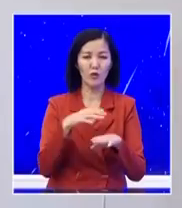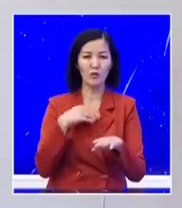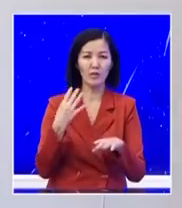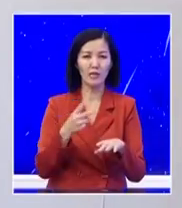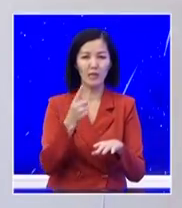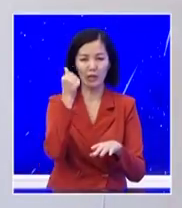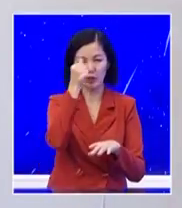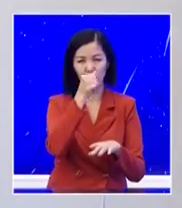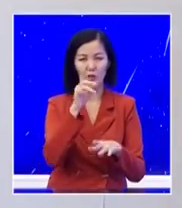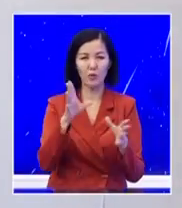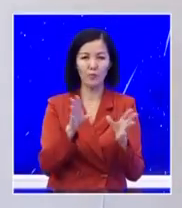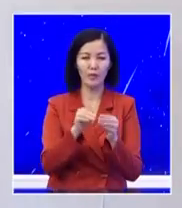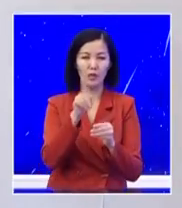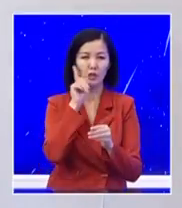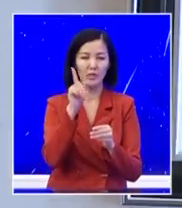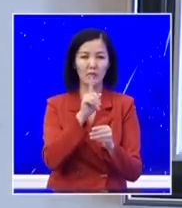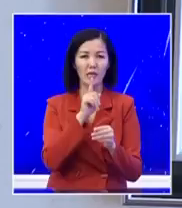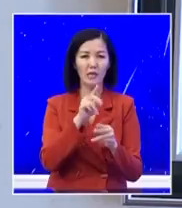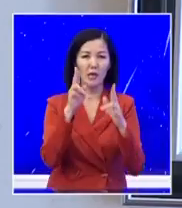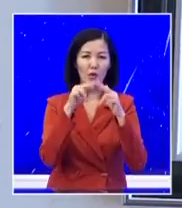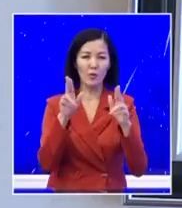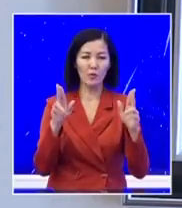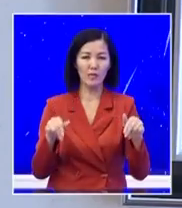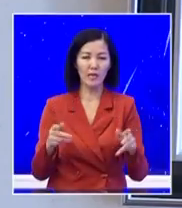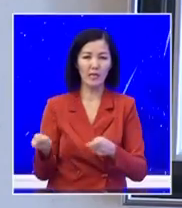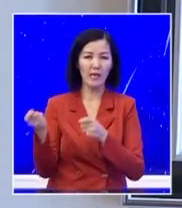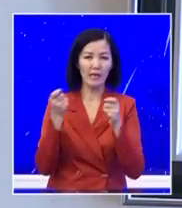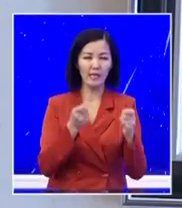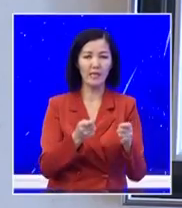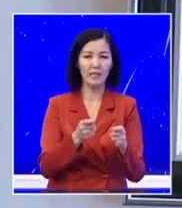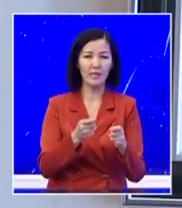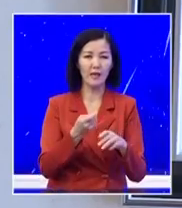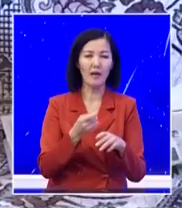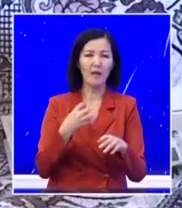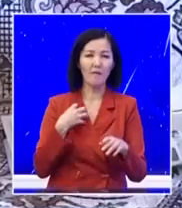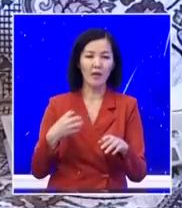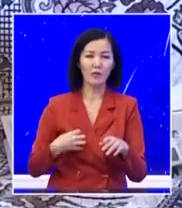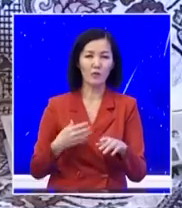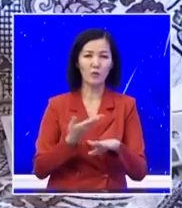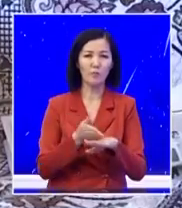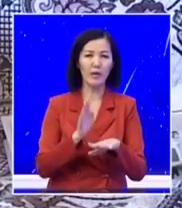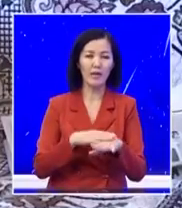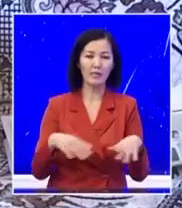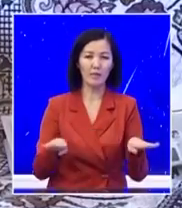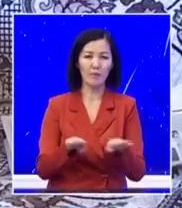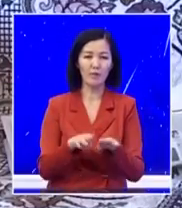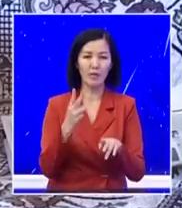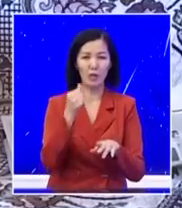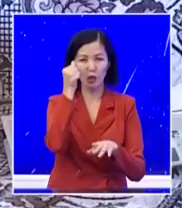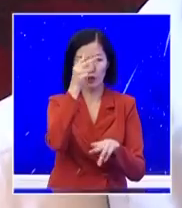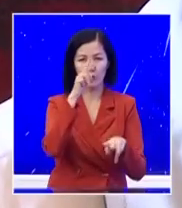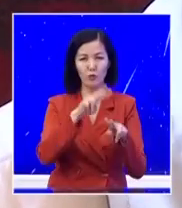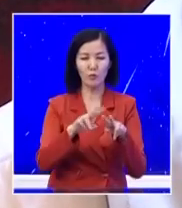өзі қатарлы жастармен Штутков концлагеріне жеткізіледі. Француз, поляк сынды тағы да басқа ұлт өкілдерімен бірге 2 жыл тұтқында